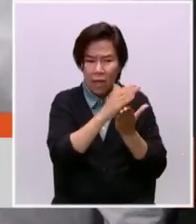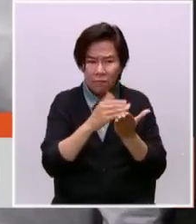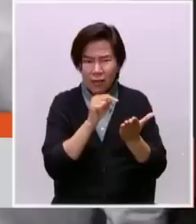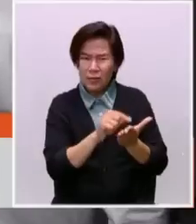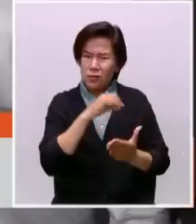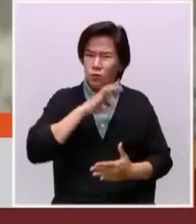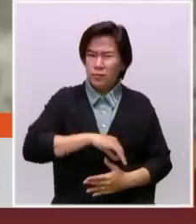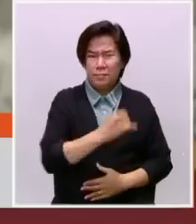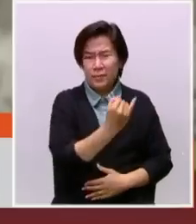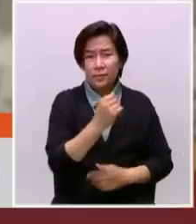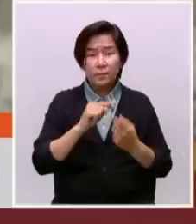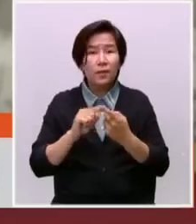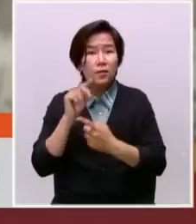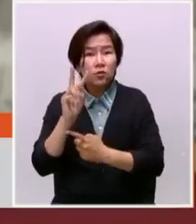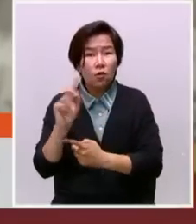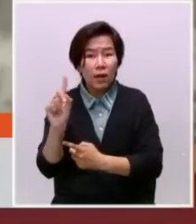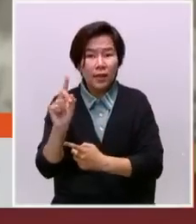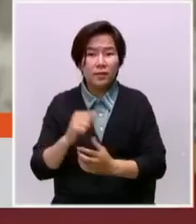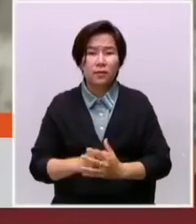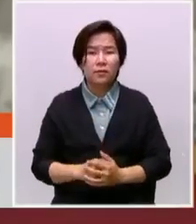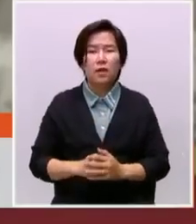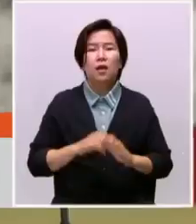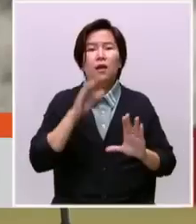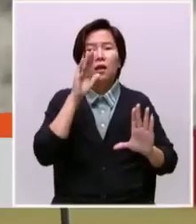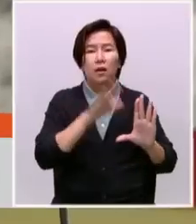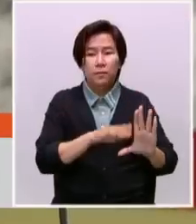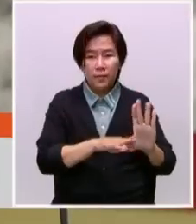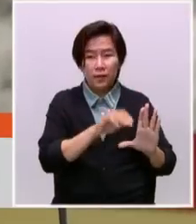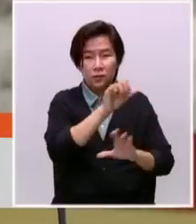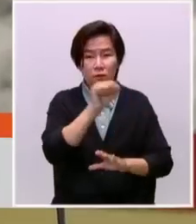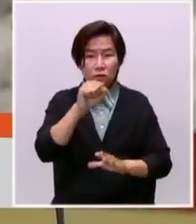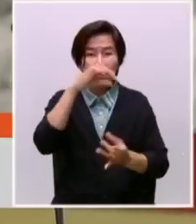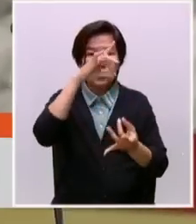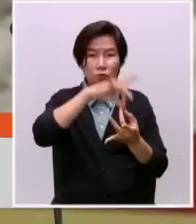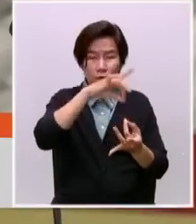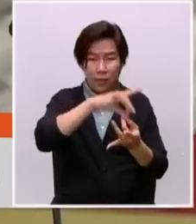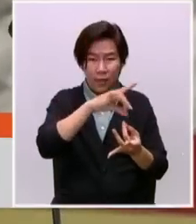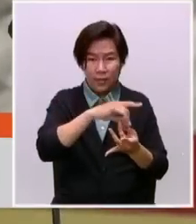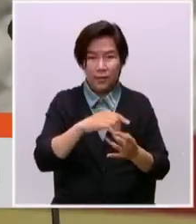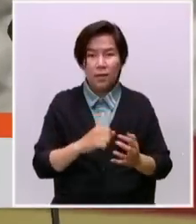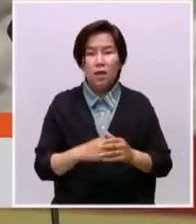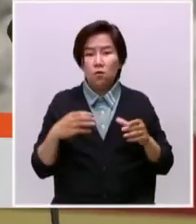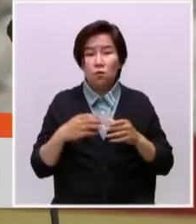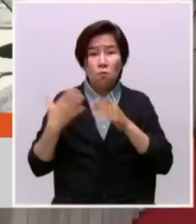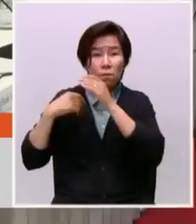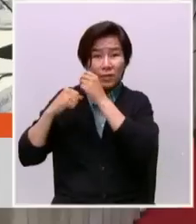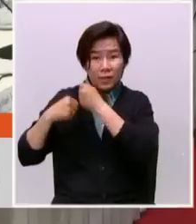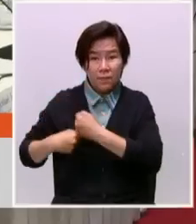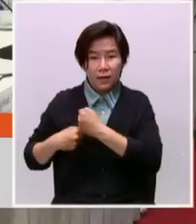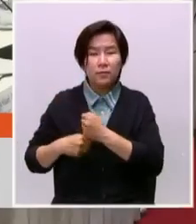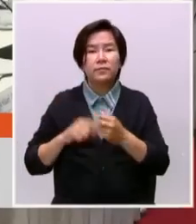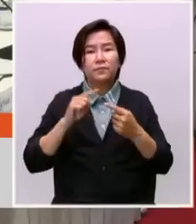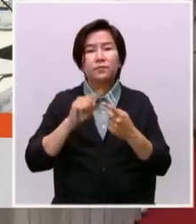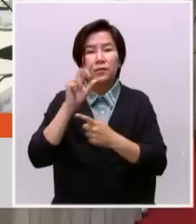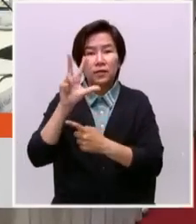2นายพัตั้งเบญจผลผู้ประสงค์จะสมัครรับเลือกตั้งสสสุโขทัยในนามพรรคประชาธิปัตย์คดีที่